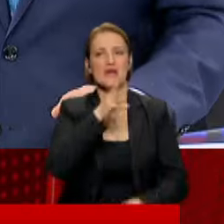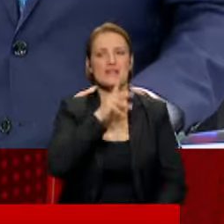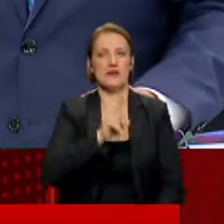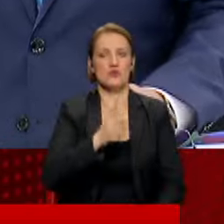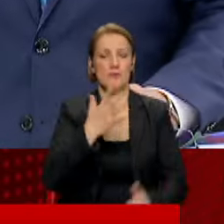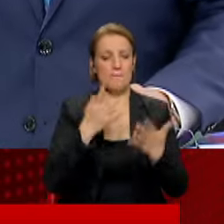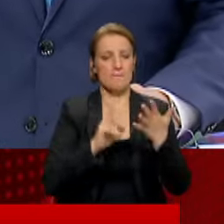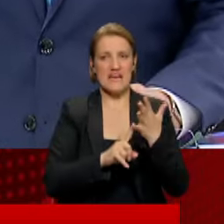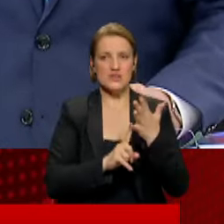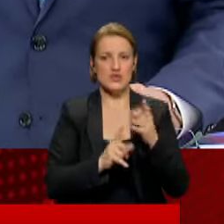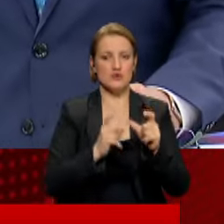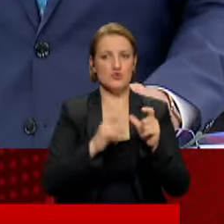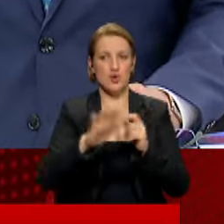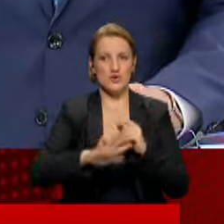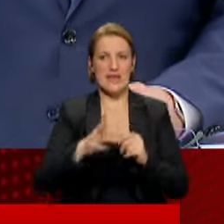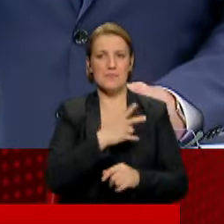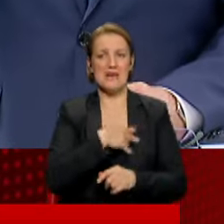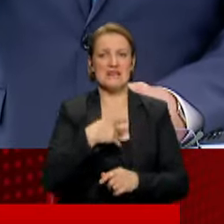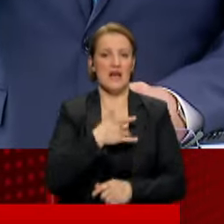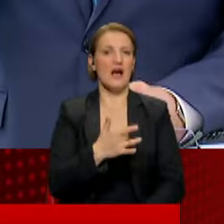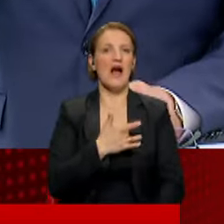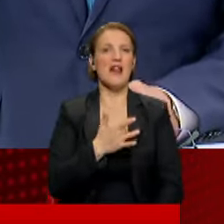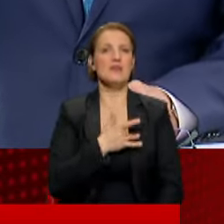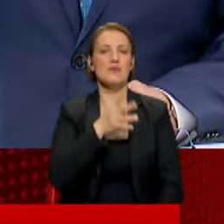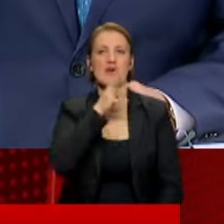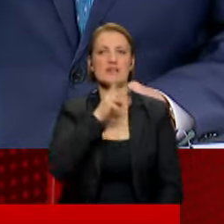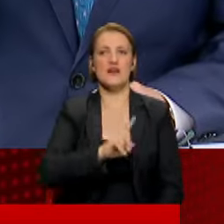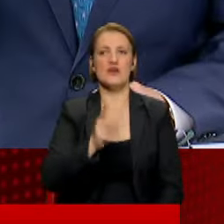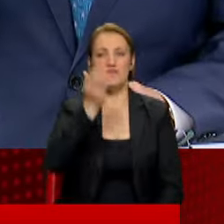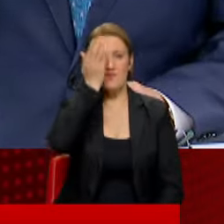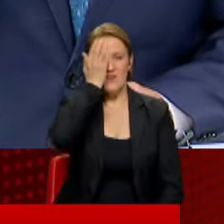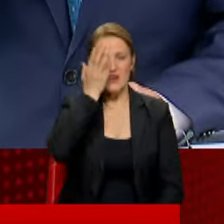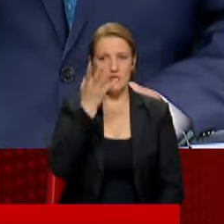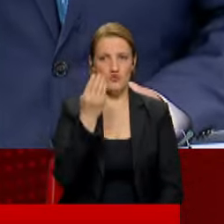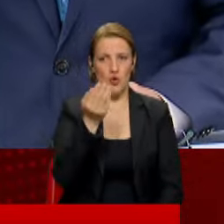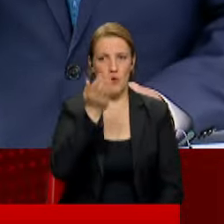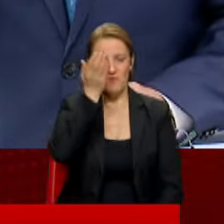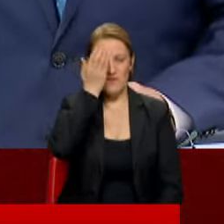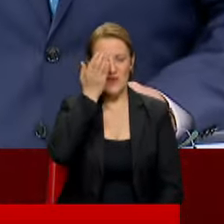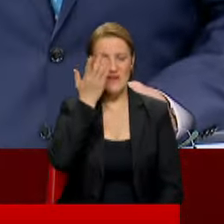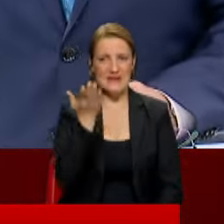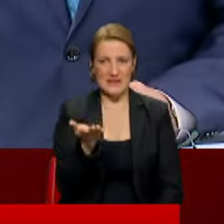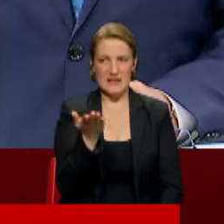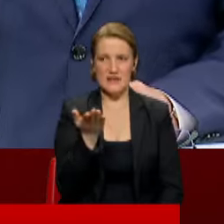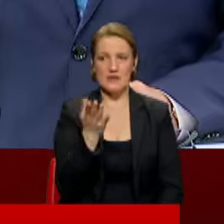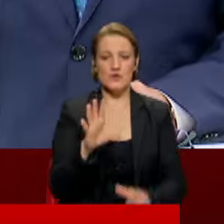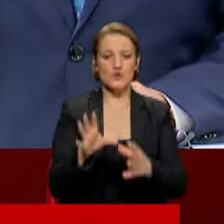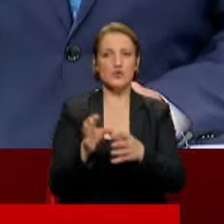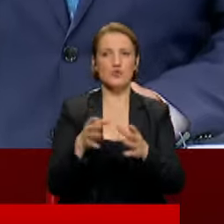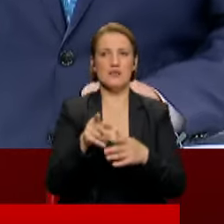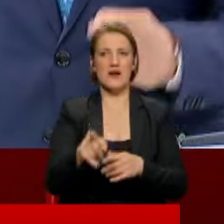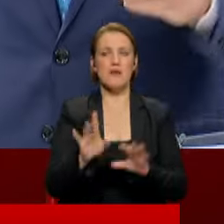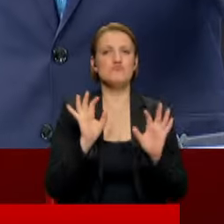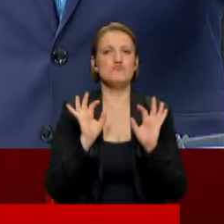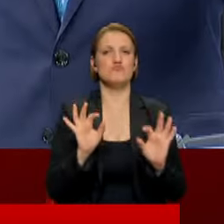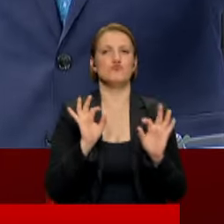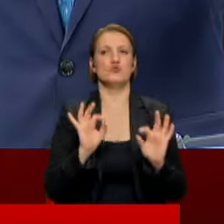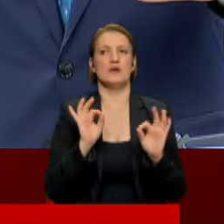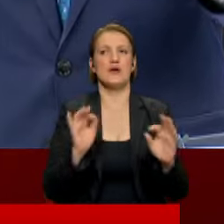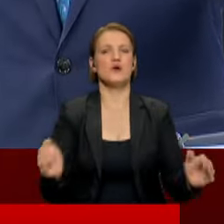5 sosyal belediyeciliğin kalbi Esen yurt yoksulu çok yoksullara dezavantajlı gruplara Mutlak